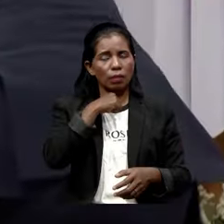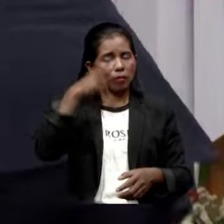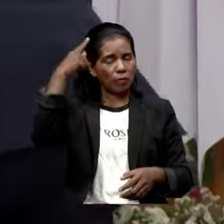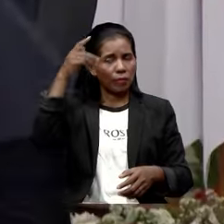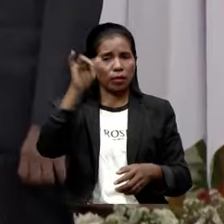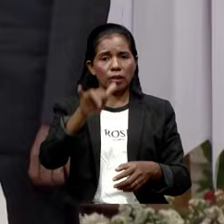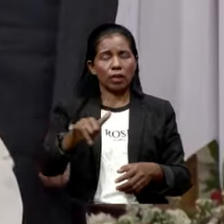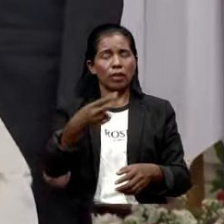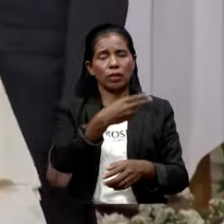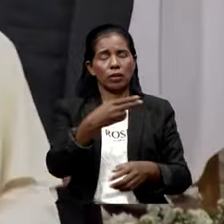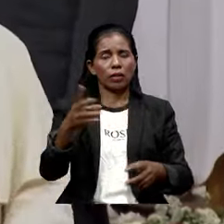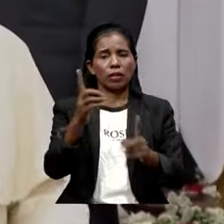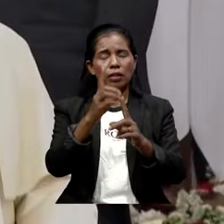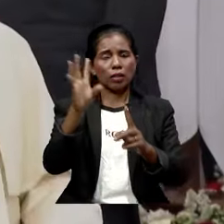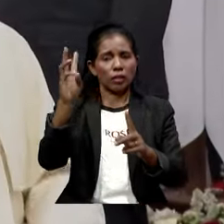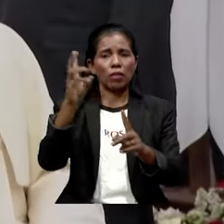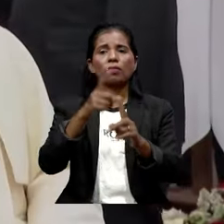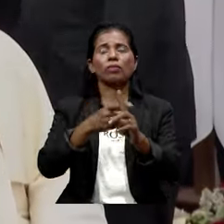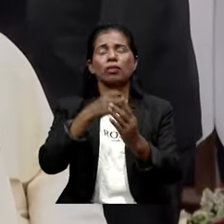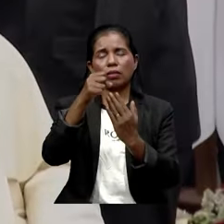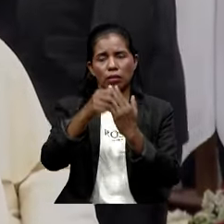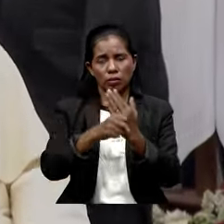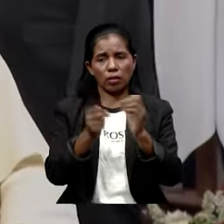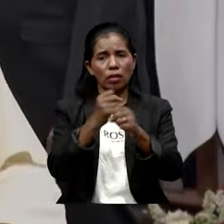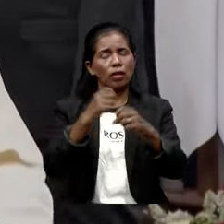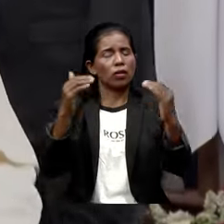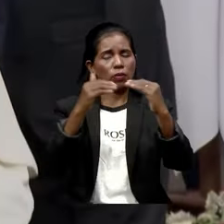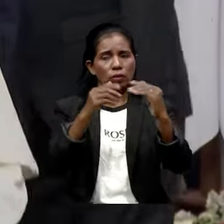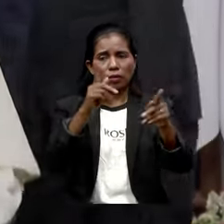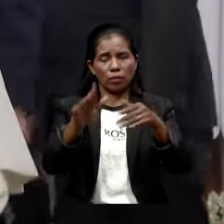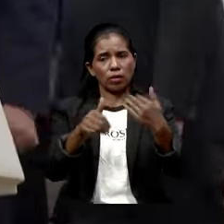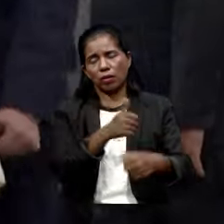a Indonésia toloro nem fula setembro, o de halau encontro com a entidade